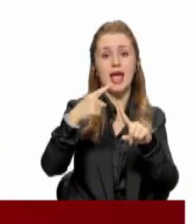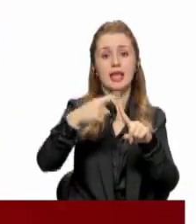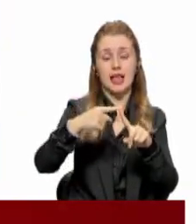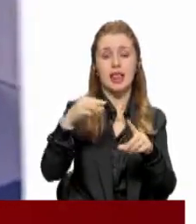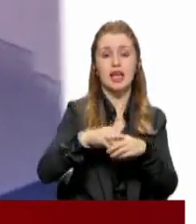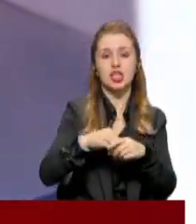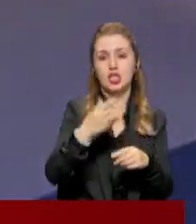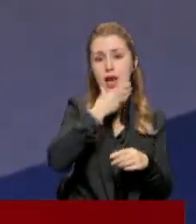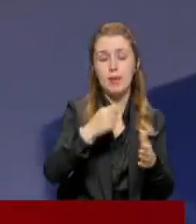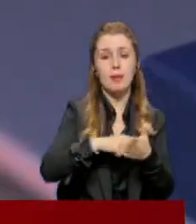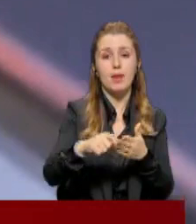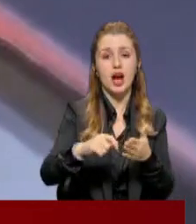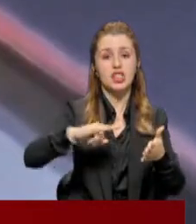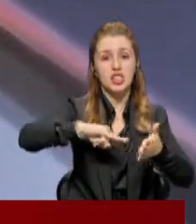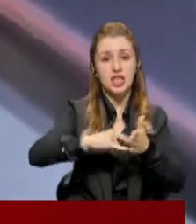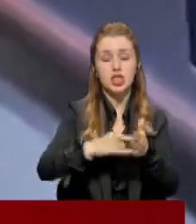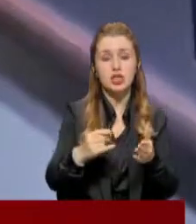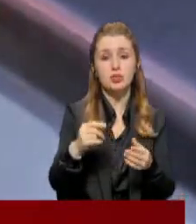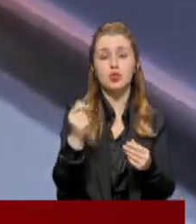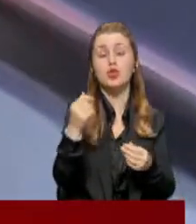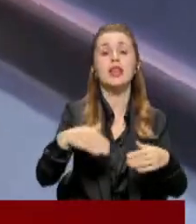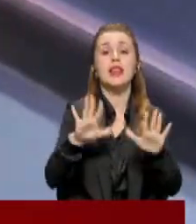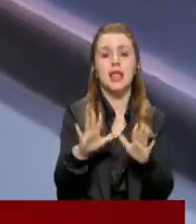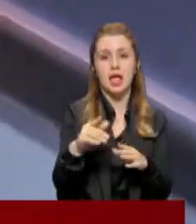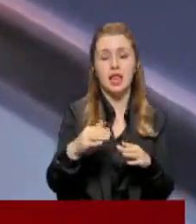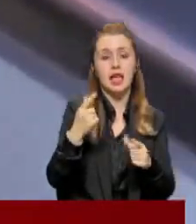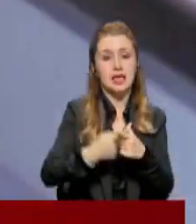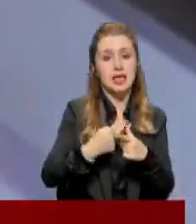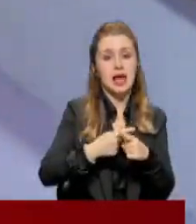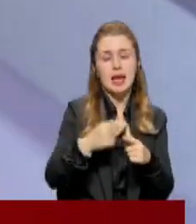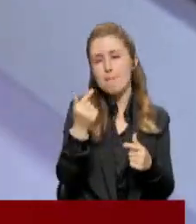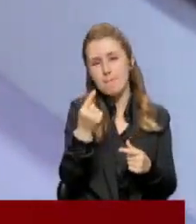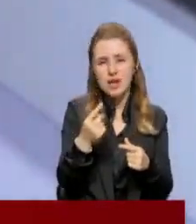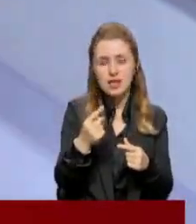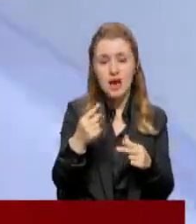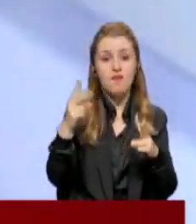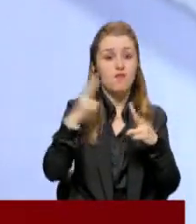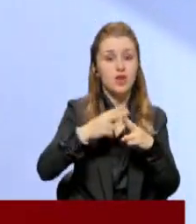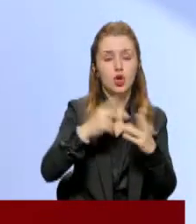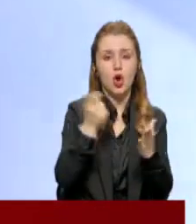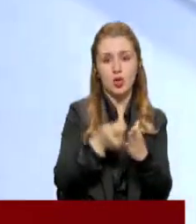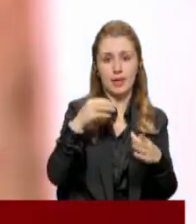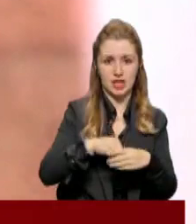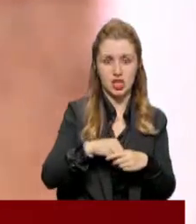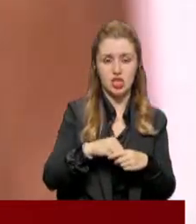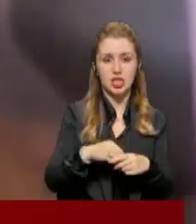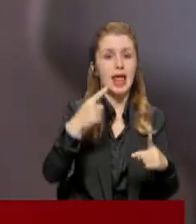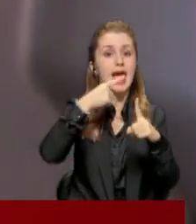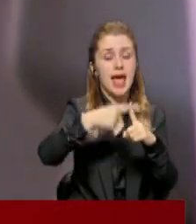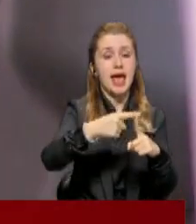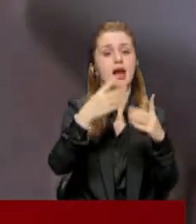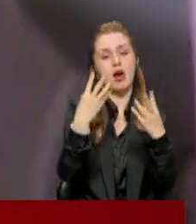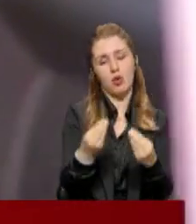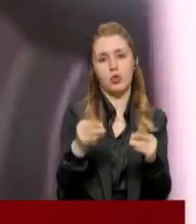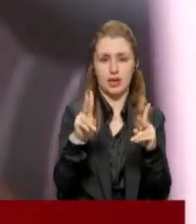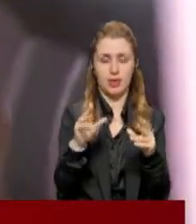için emekli maaşı bir geçim ücreti değil, ancak kiranın bir kısmı ya da faturaları ödeyebilmek için ek bir katkı